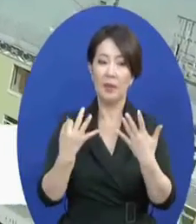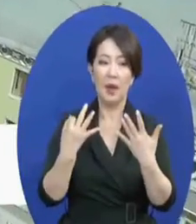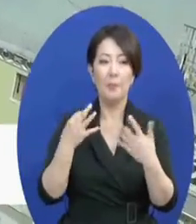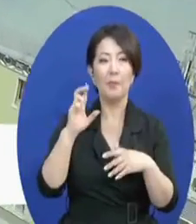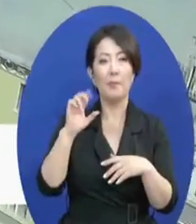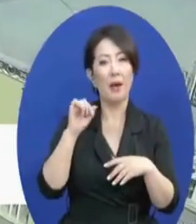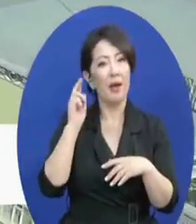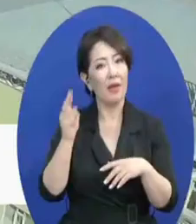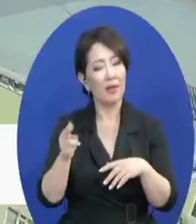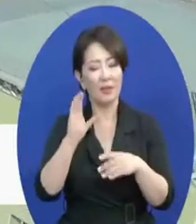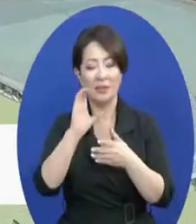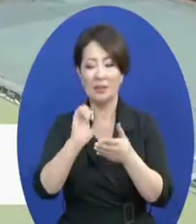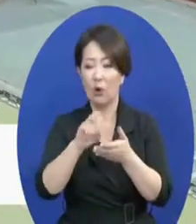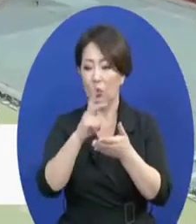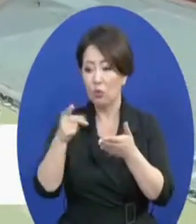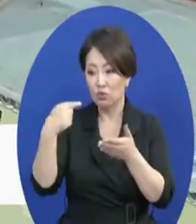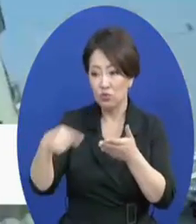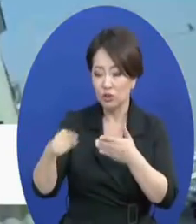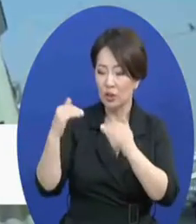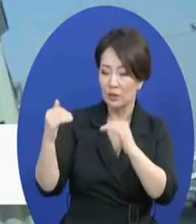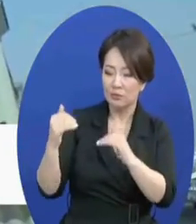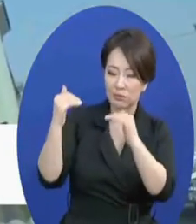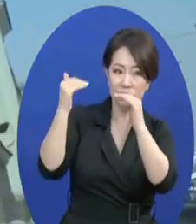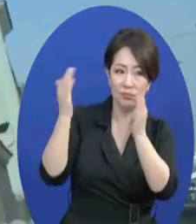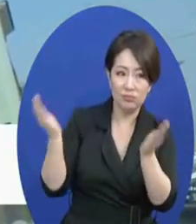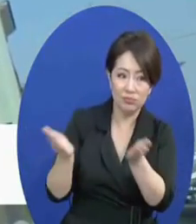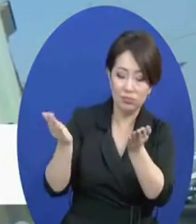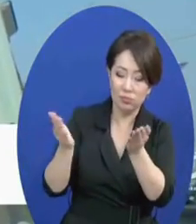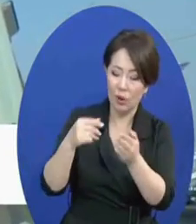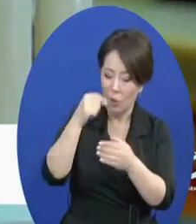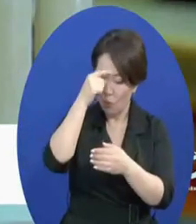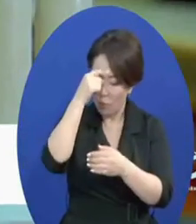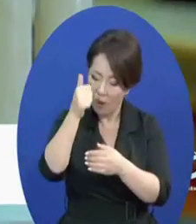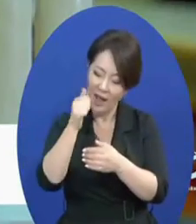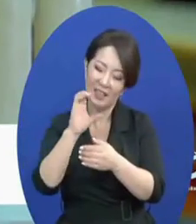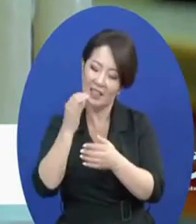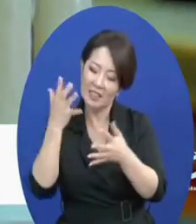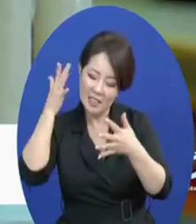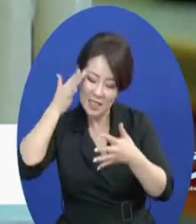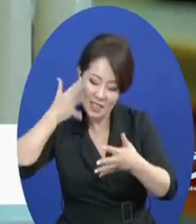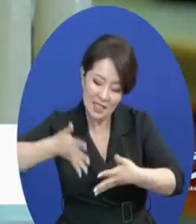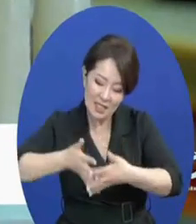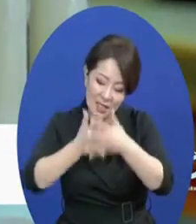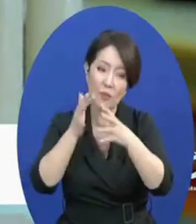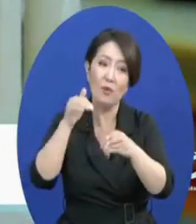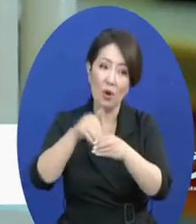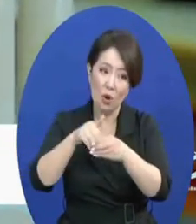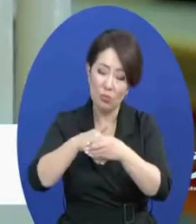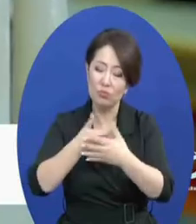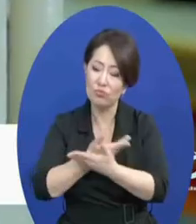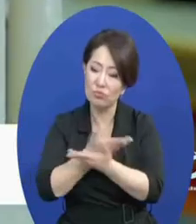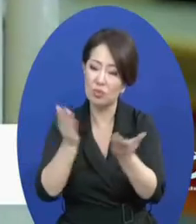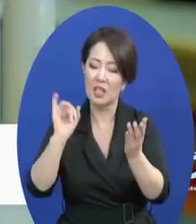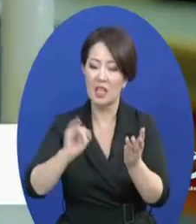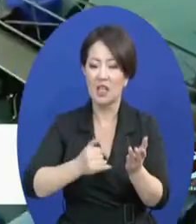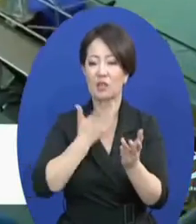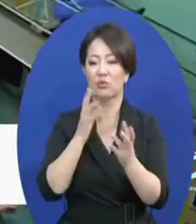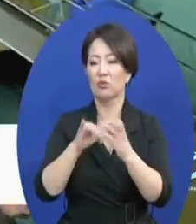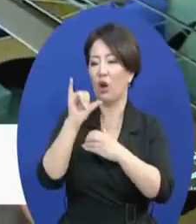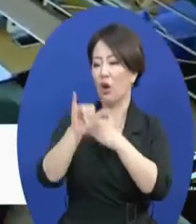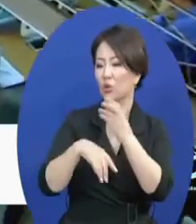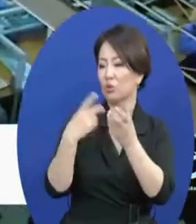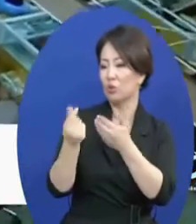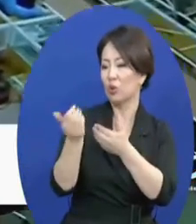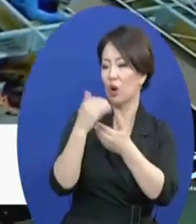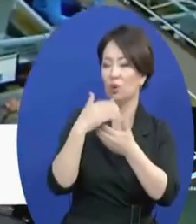санхүүгийн болон хүрінгийн загцайдығы хүүгжүүүлж үүхуадаг системийг нәбдрууған оданголсыйн худалта хүрінгорвултың итүүхтэй тогалах жи болж.